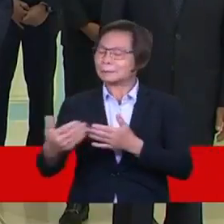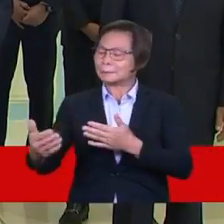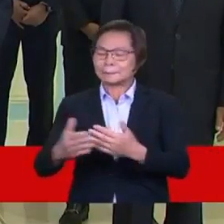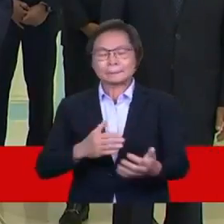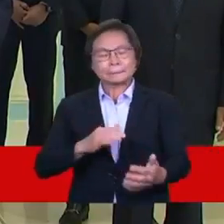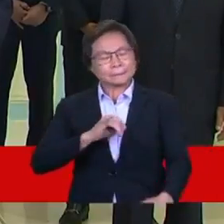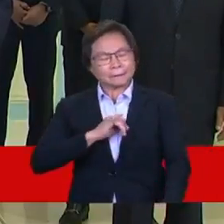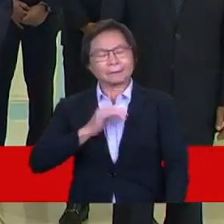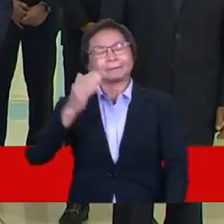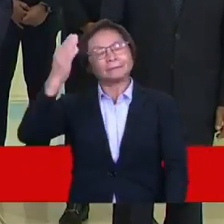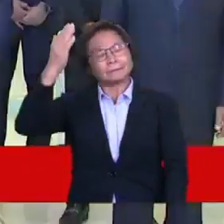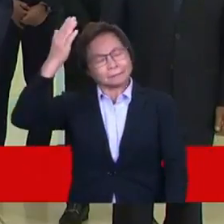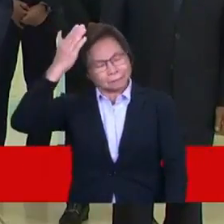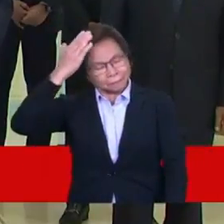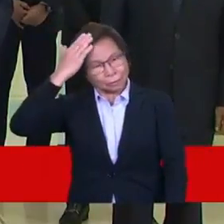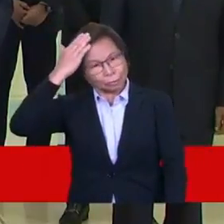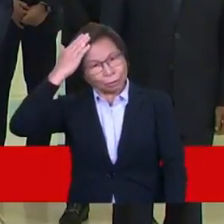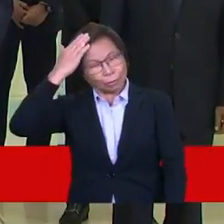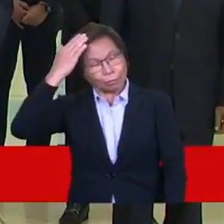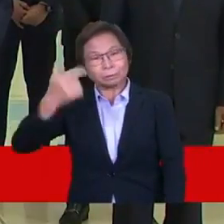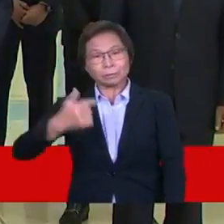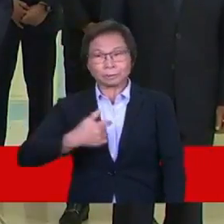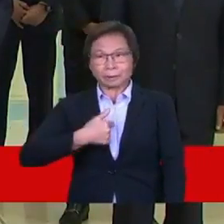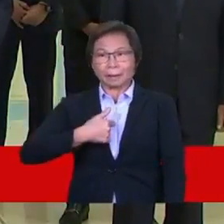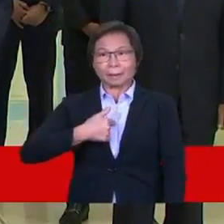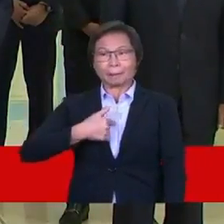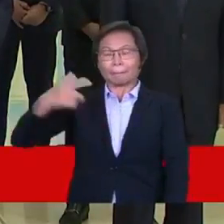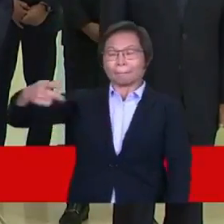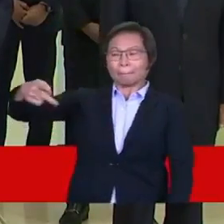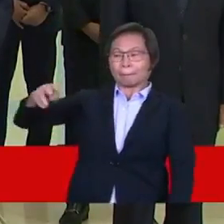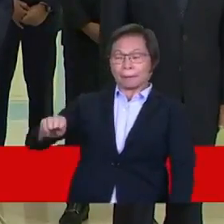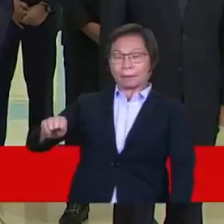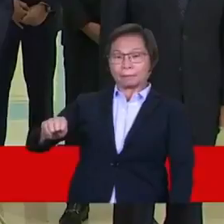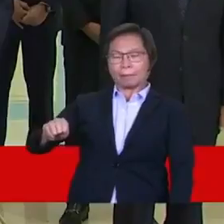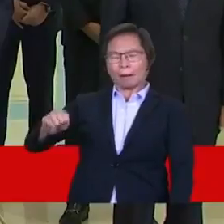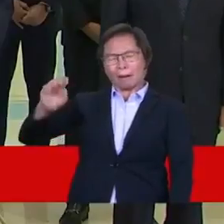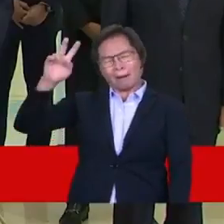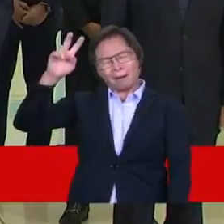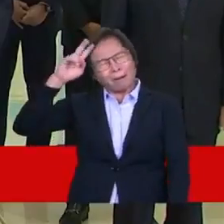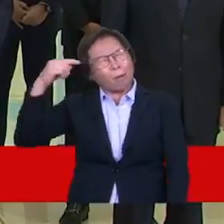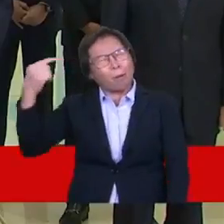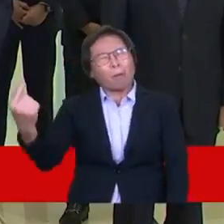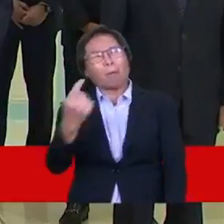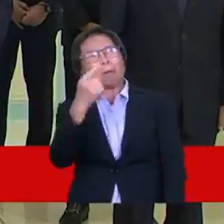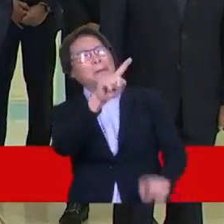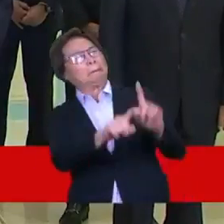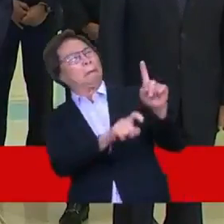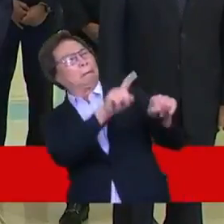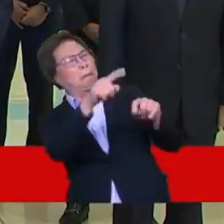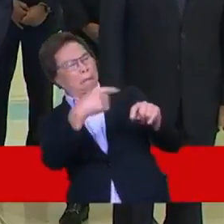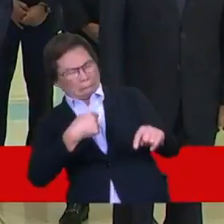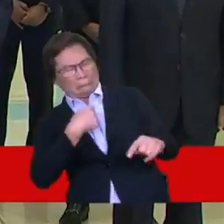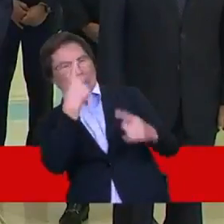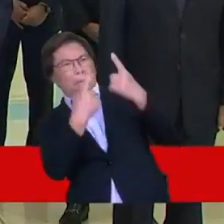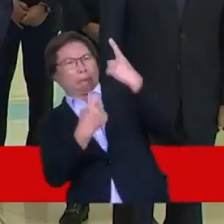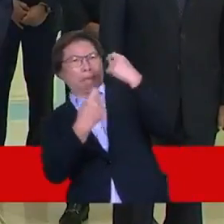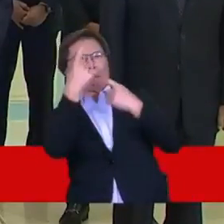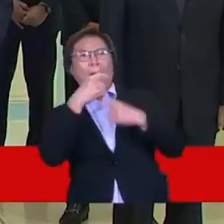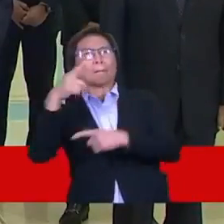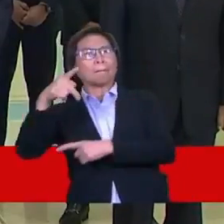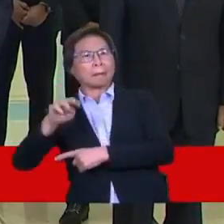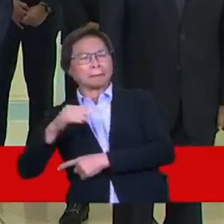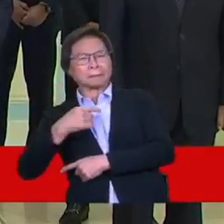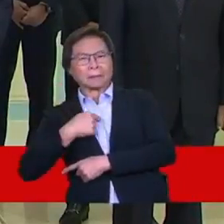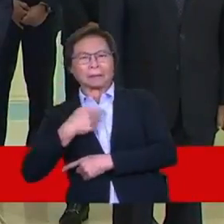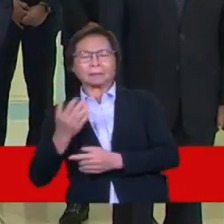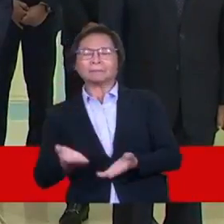sedar bahwa kedudukan saya sebagai Perdana Menteri seringkali dipersoalkan pakai